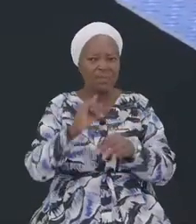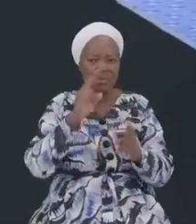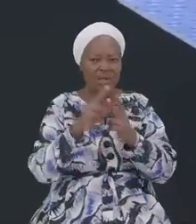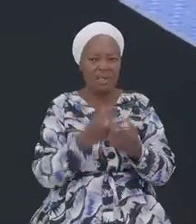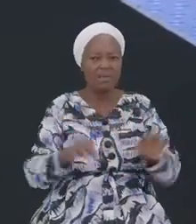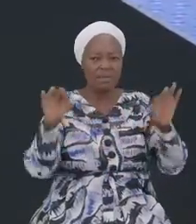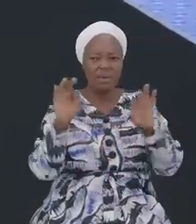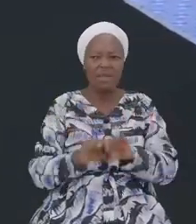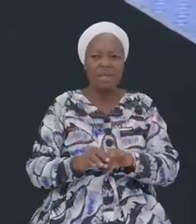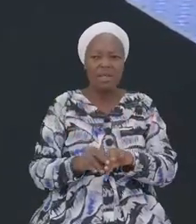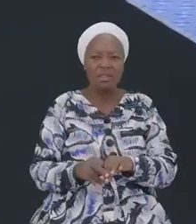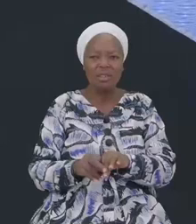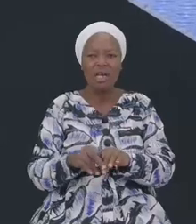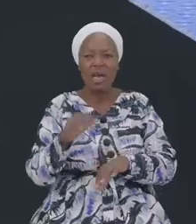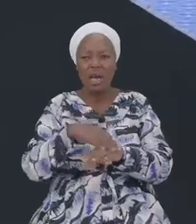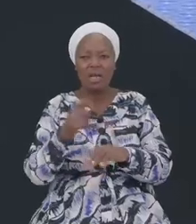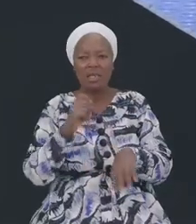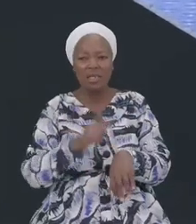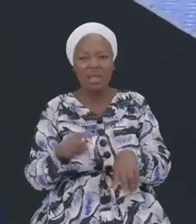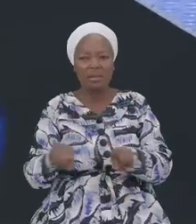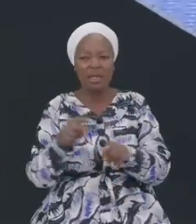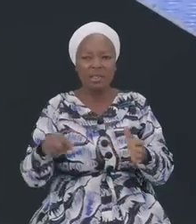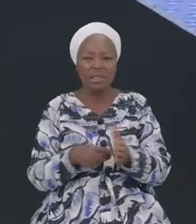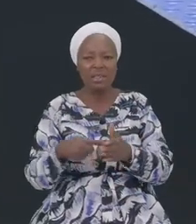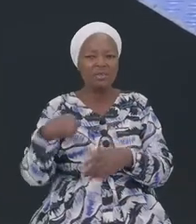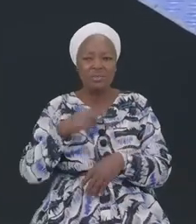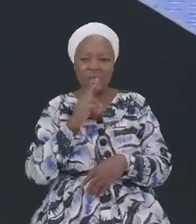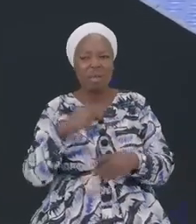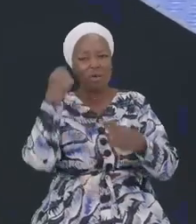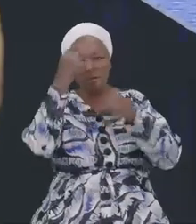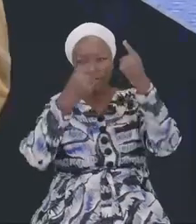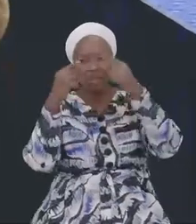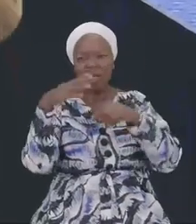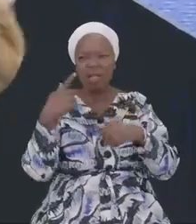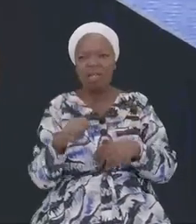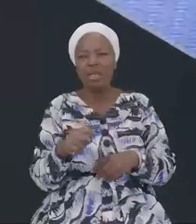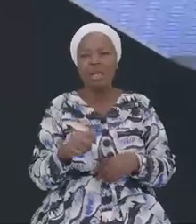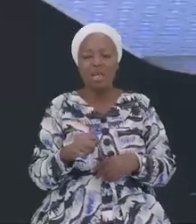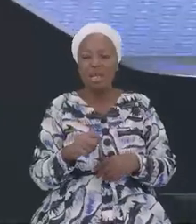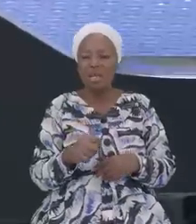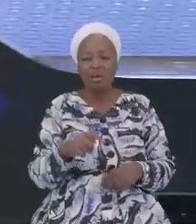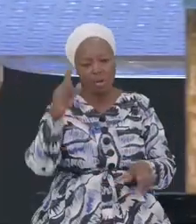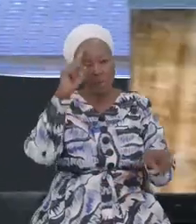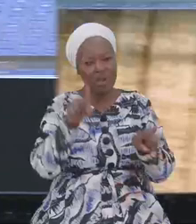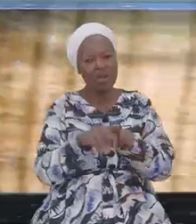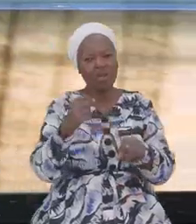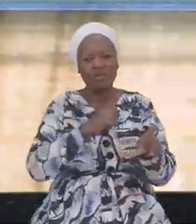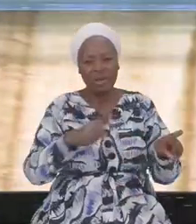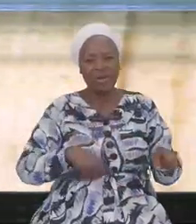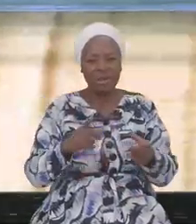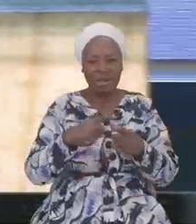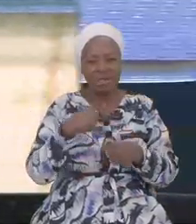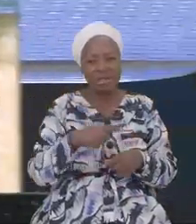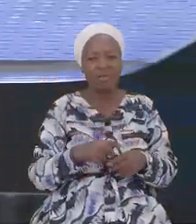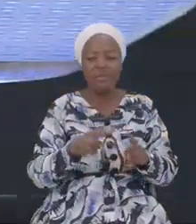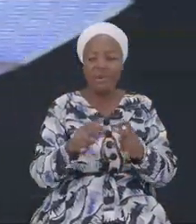très important. En ce temps pareil, comme nous considérons l'alliance du Seigneur, il dit de manière claire,